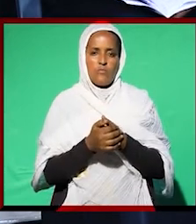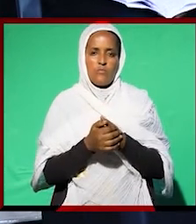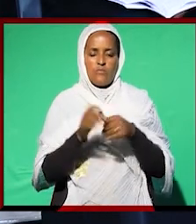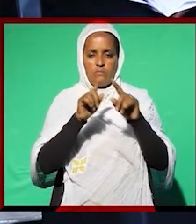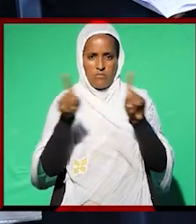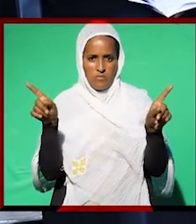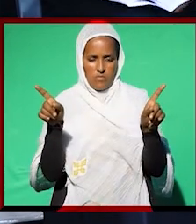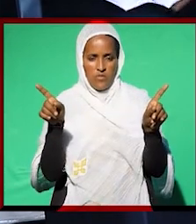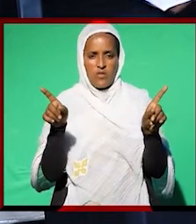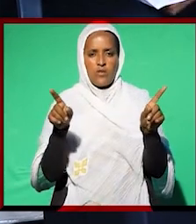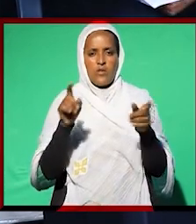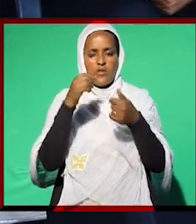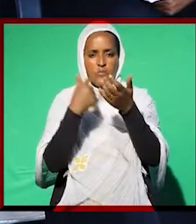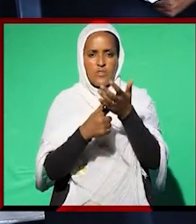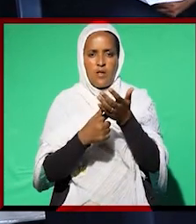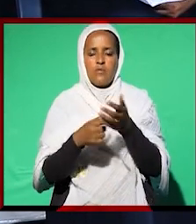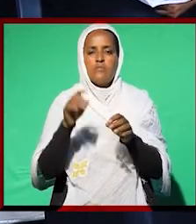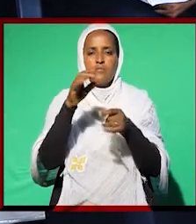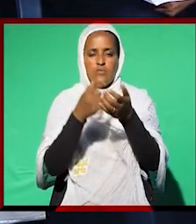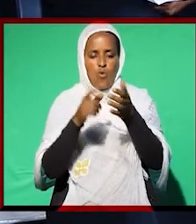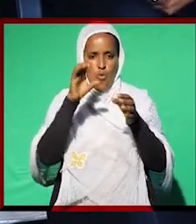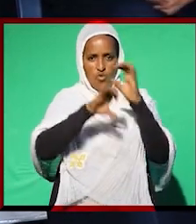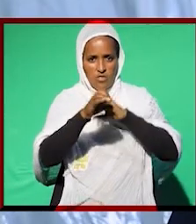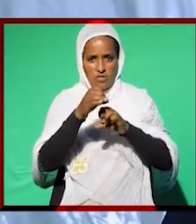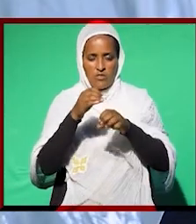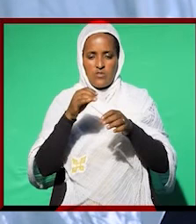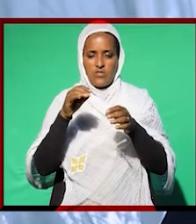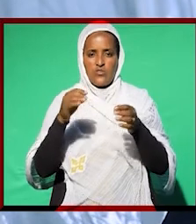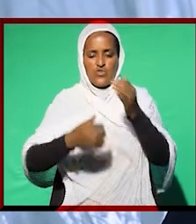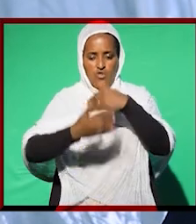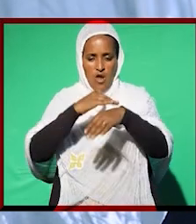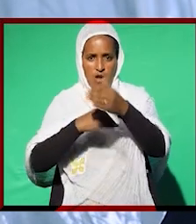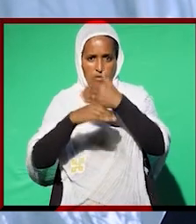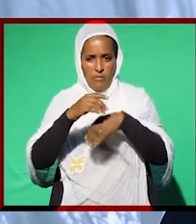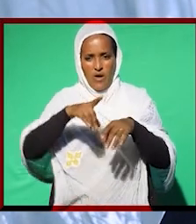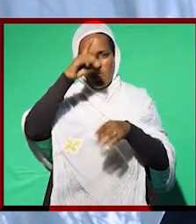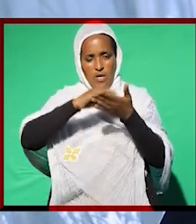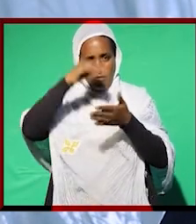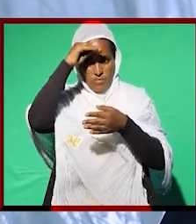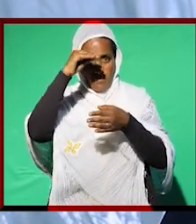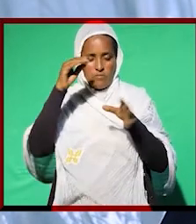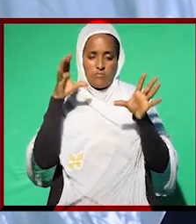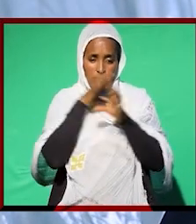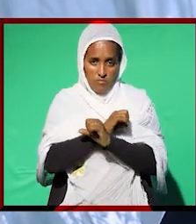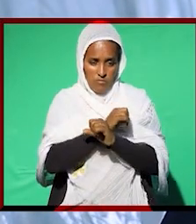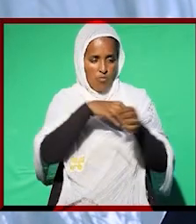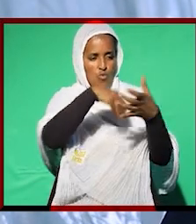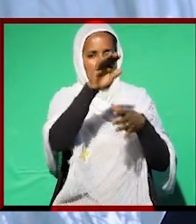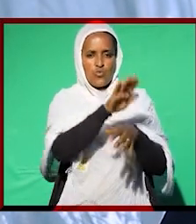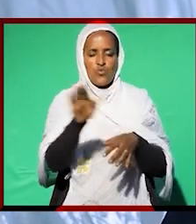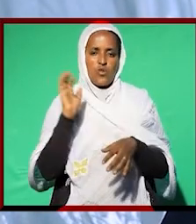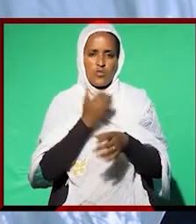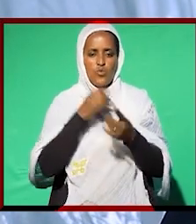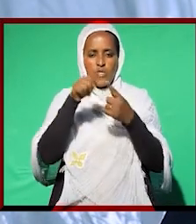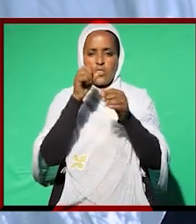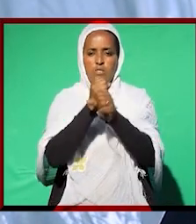በተገላቢጦሽ ለምሳሌ ኮስት ሼሪንግ የሚለውን እንውሰድ። በሁሉም ከፍተኛ መንግስት ከፍተኛ ትምህርት ተቋማት ተምረው የሚወጡ